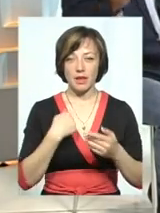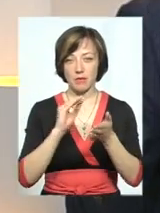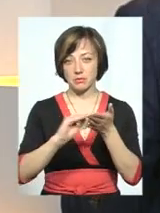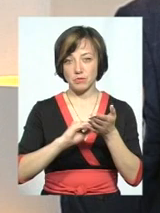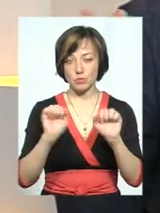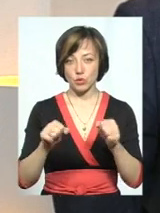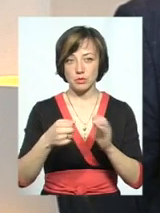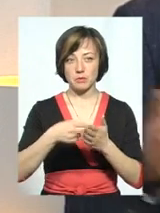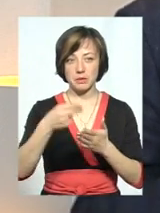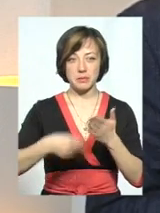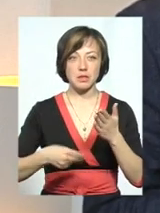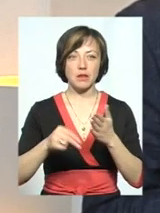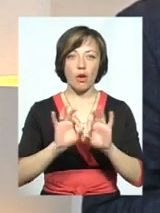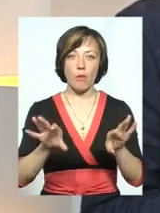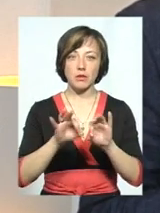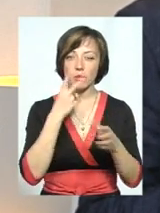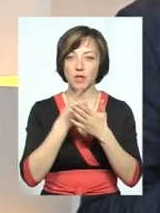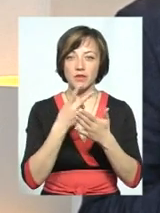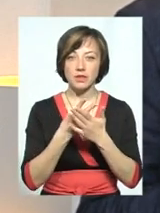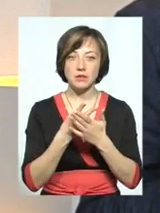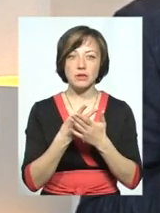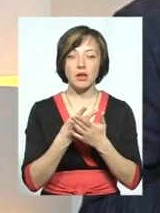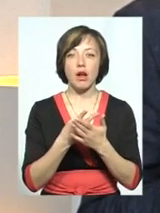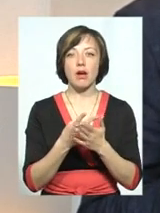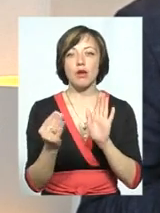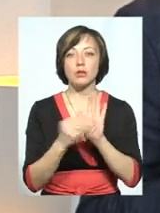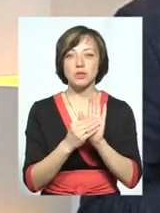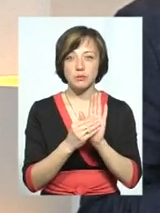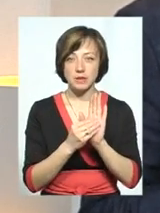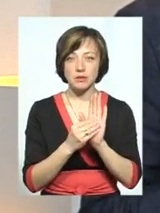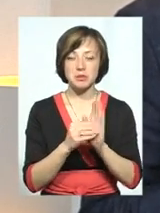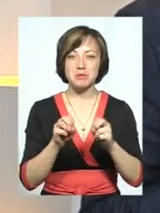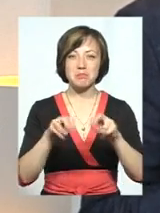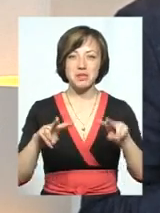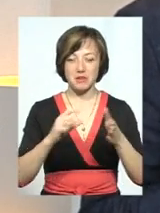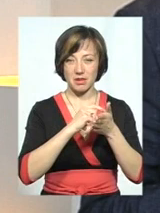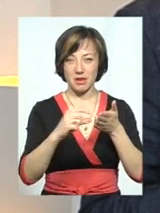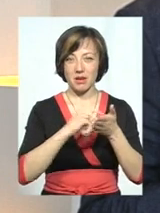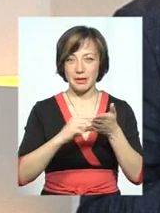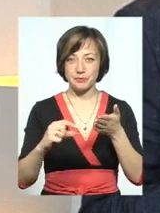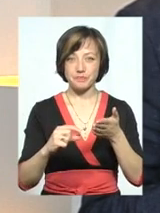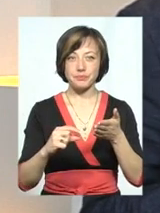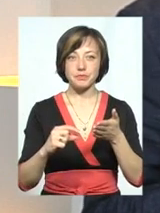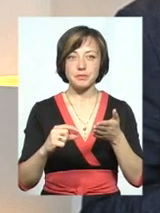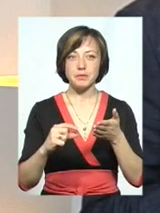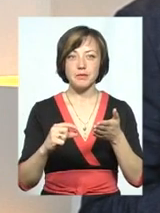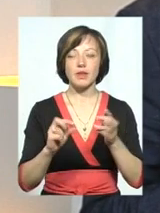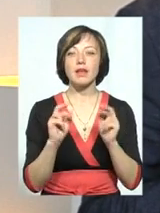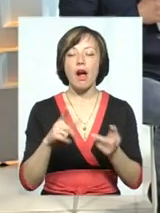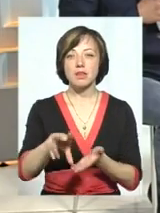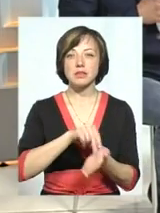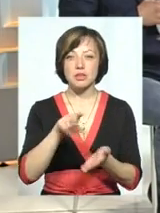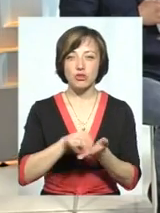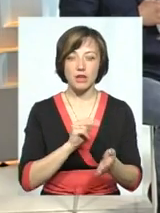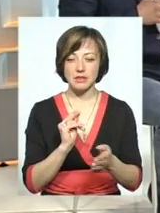можете підписати, коментувати, подивитися. Ми там розмістимо Google тренди, і в нас зараз запити VPN та